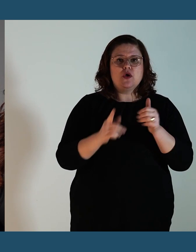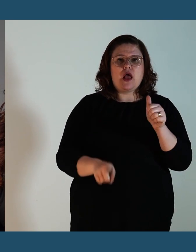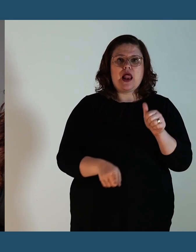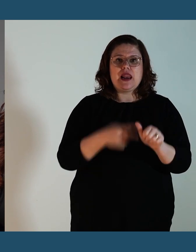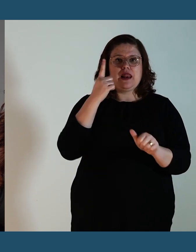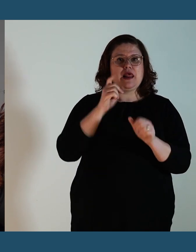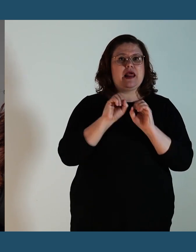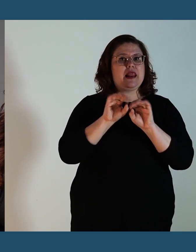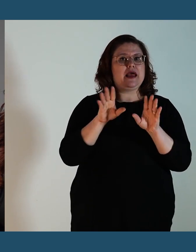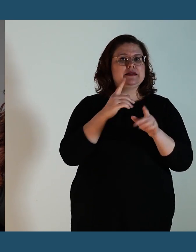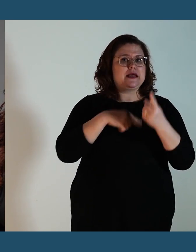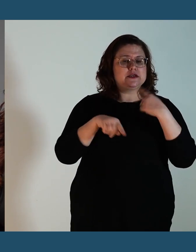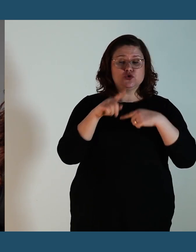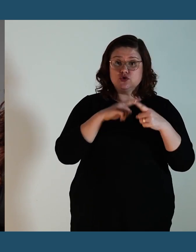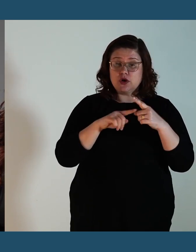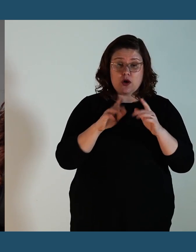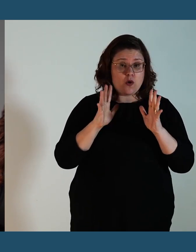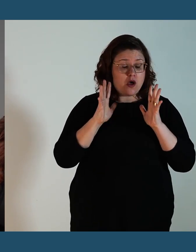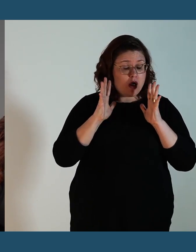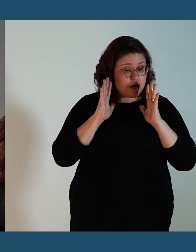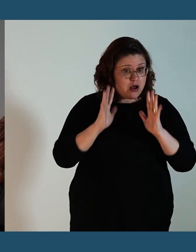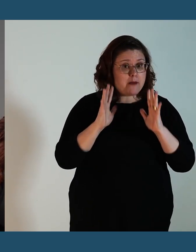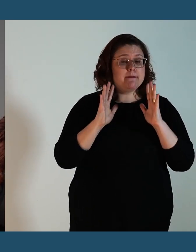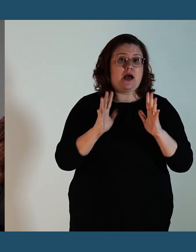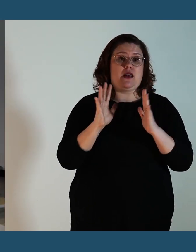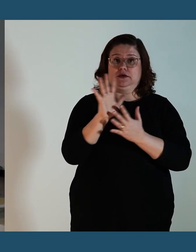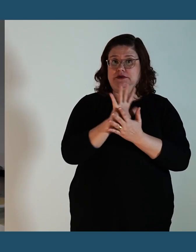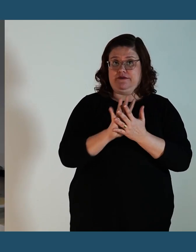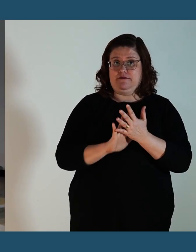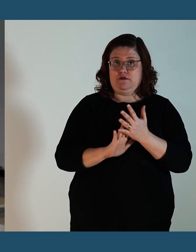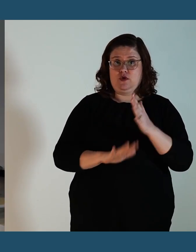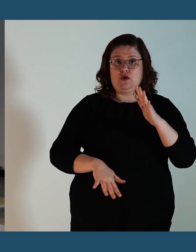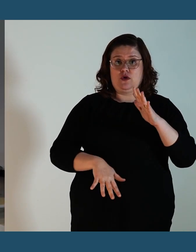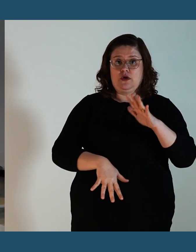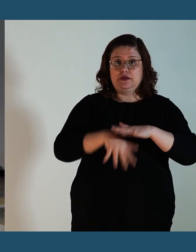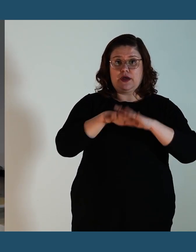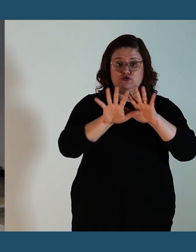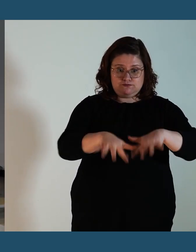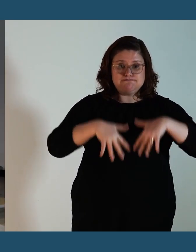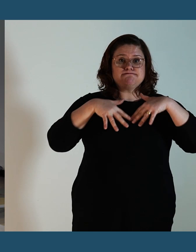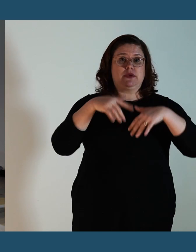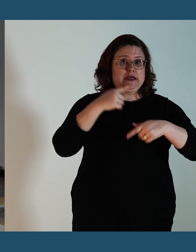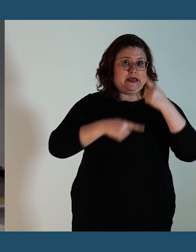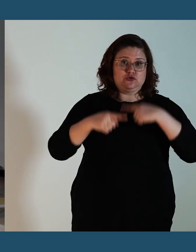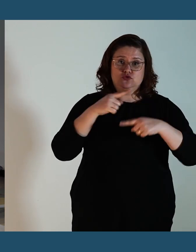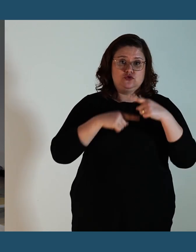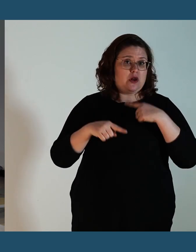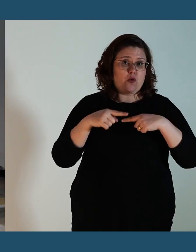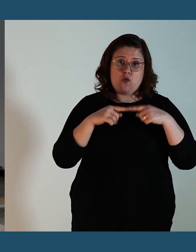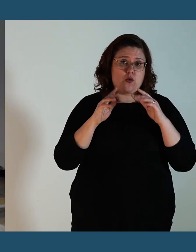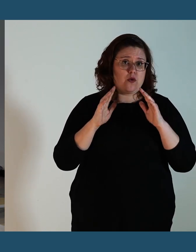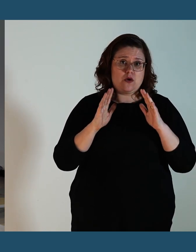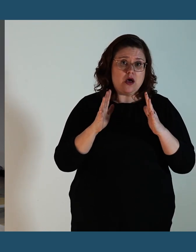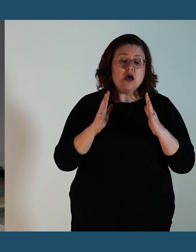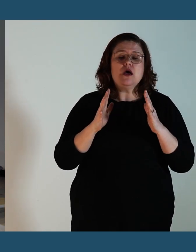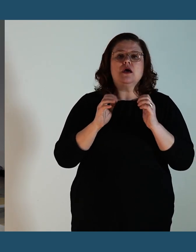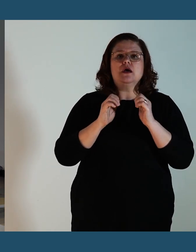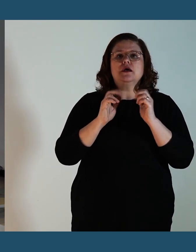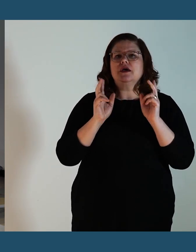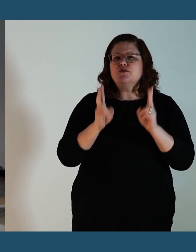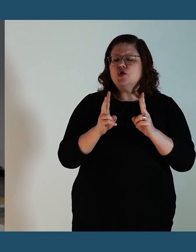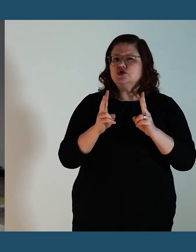lähetekeskustelu oli aivan, siis se oli aivan karmea, mikä siellä täysistunnossa tästä käytiin. Ja että